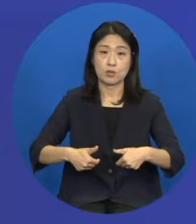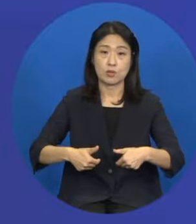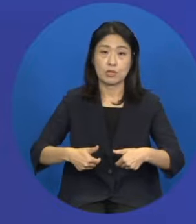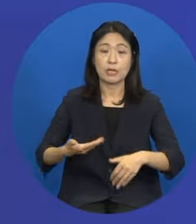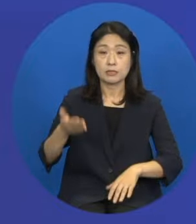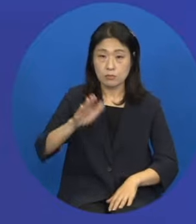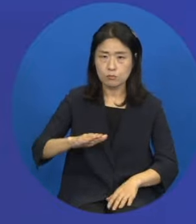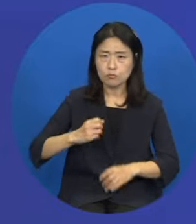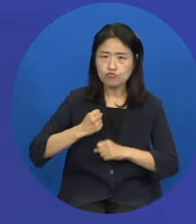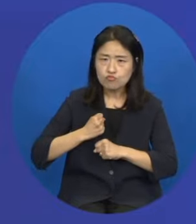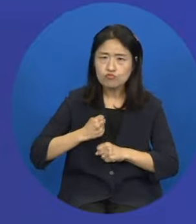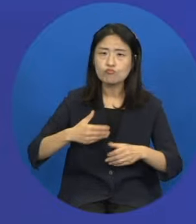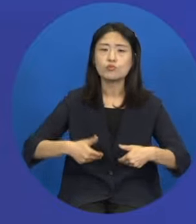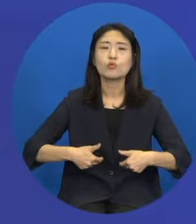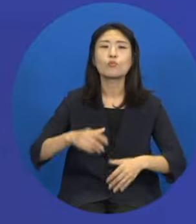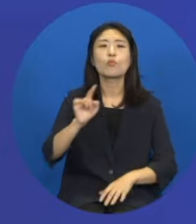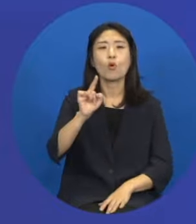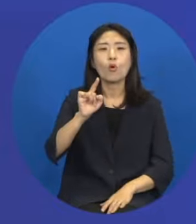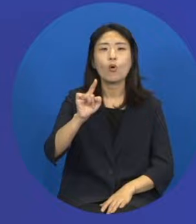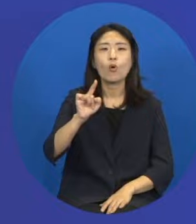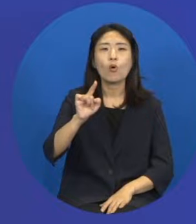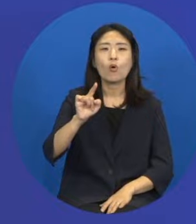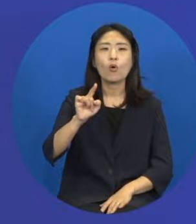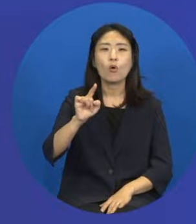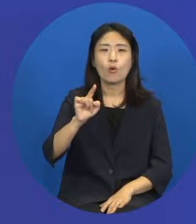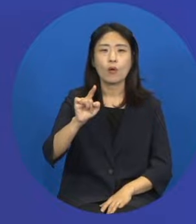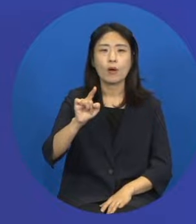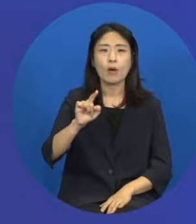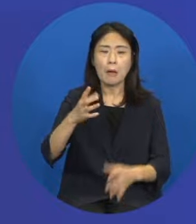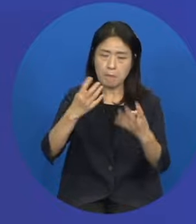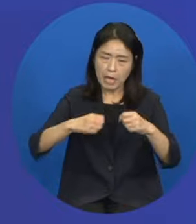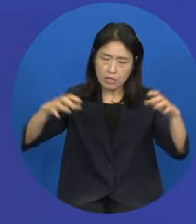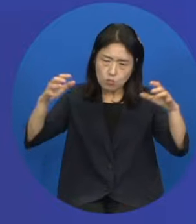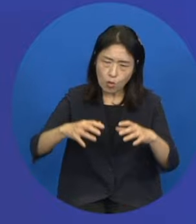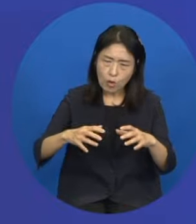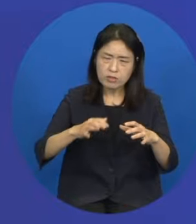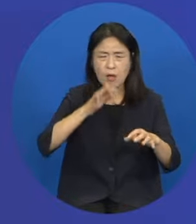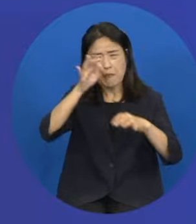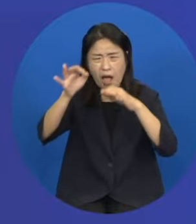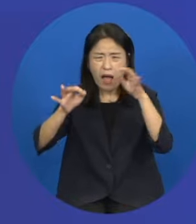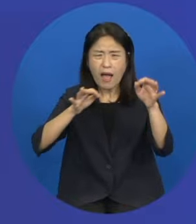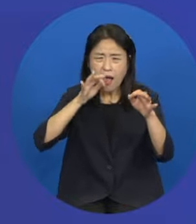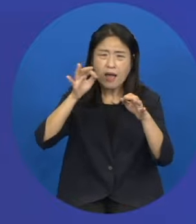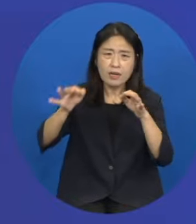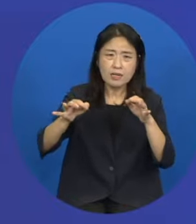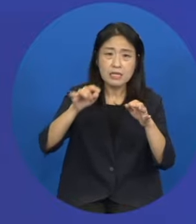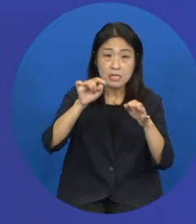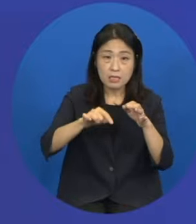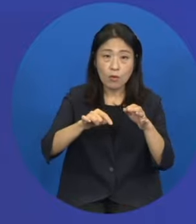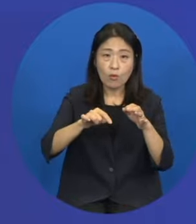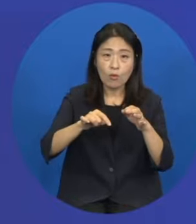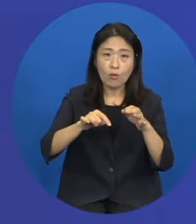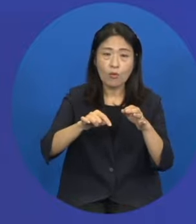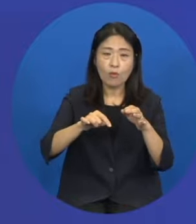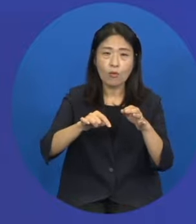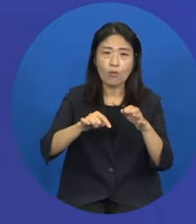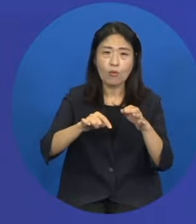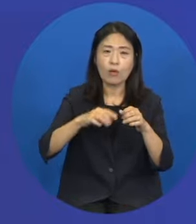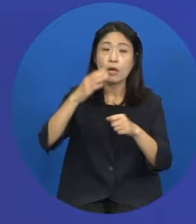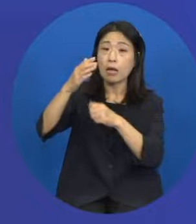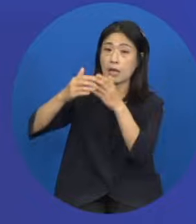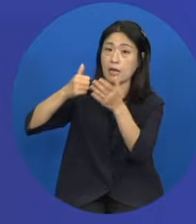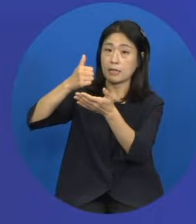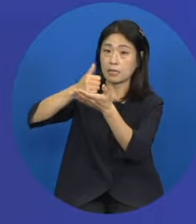우리가 소리를 내고 외치고 많이 모이고자 하는 것이 과연 하나님께